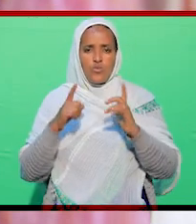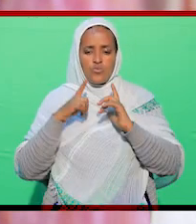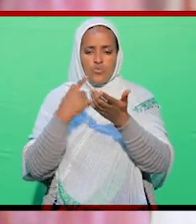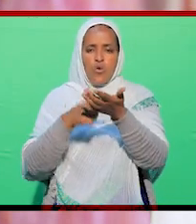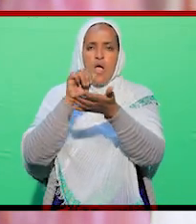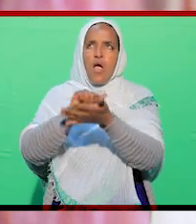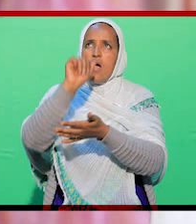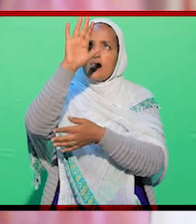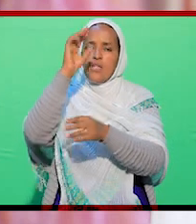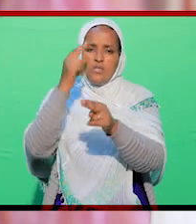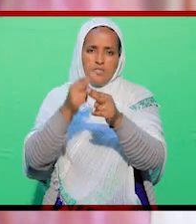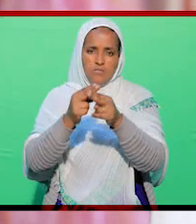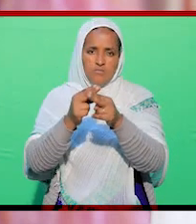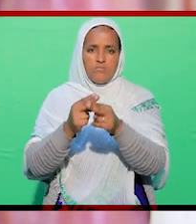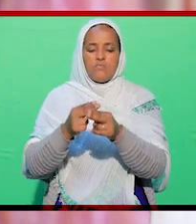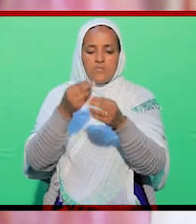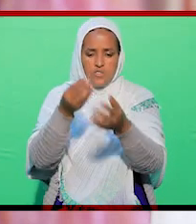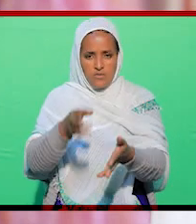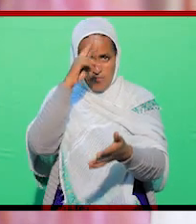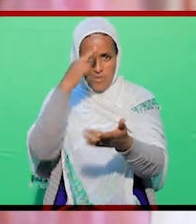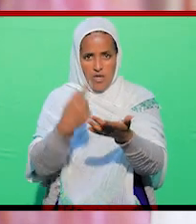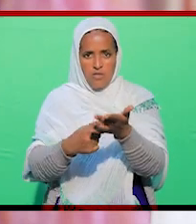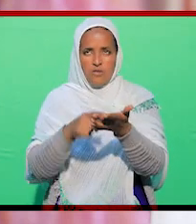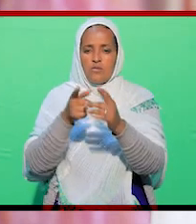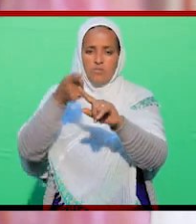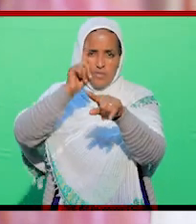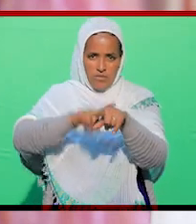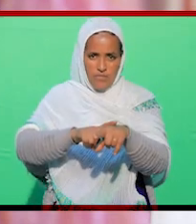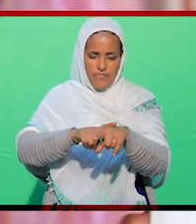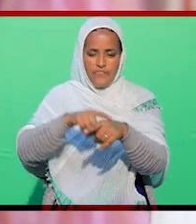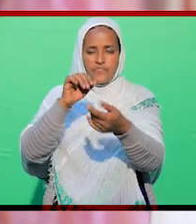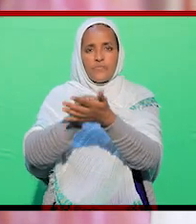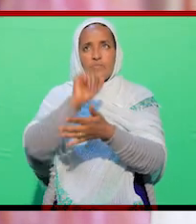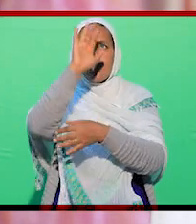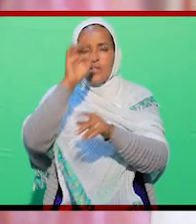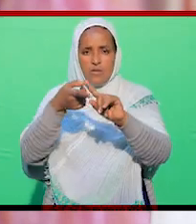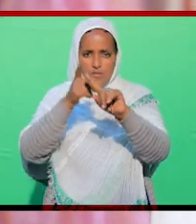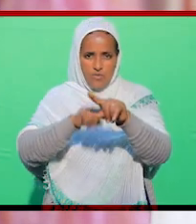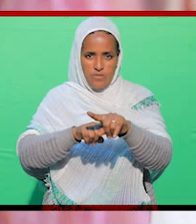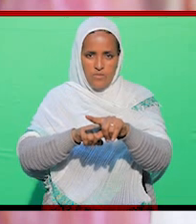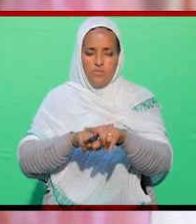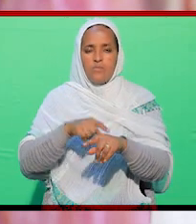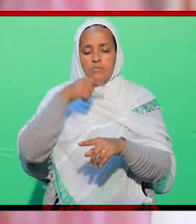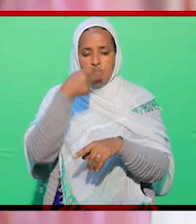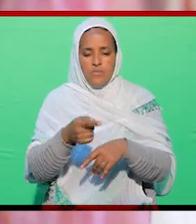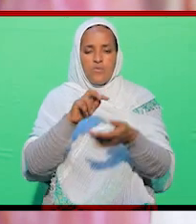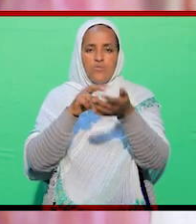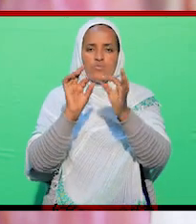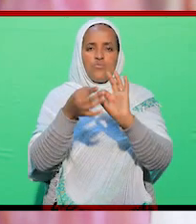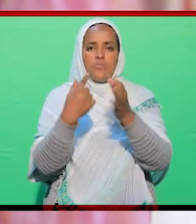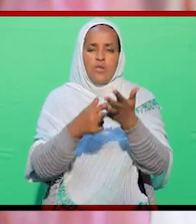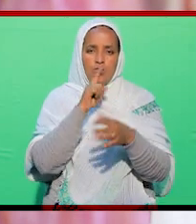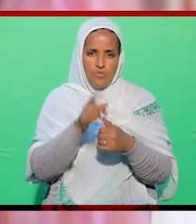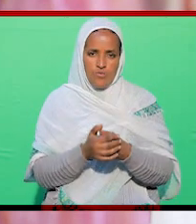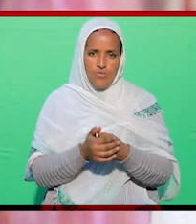ሰብስባ ስለኖረች ያንን ነው አደራ ብሎ የሚጠራው። አደራዋን ትመልሳለች። አሚሃ ምድር ታገብ ማይጸንታ፣